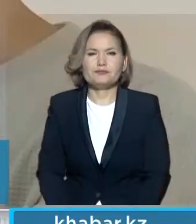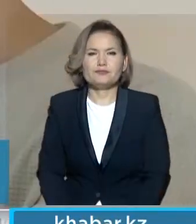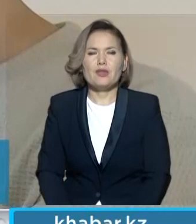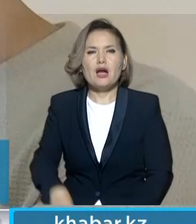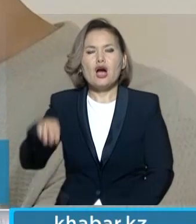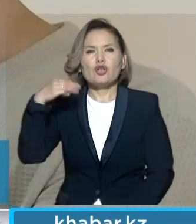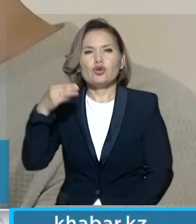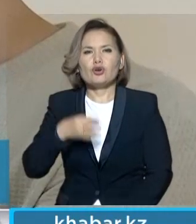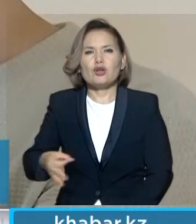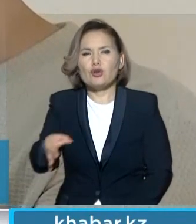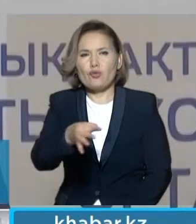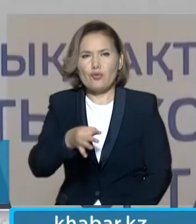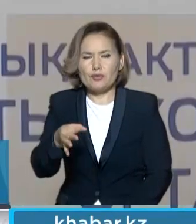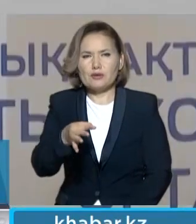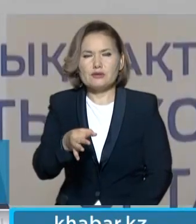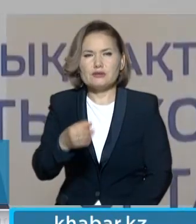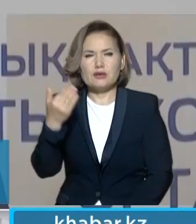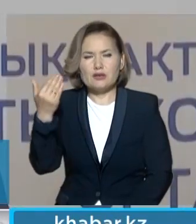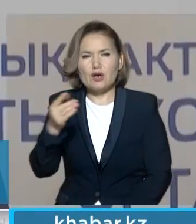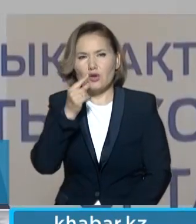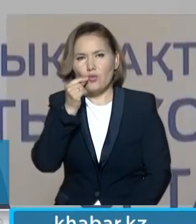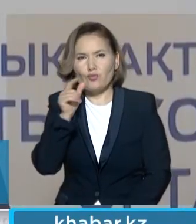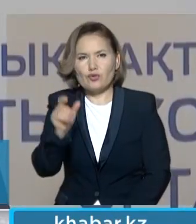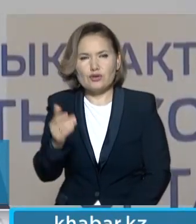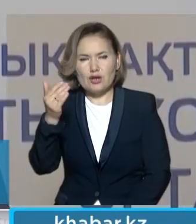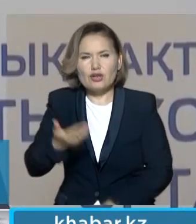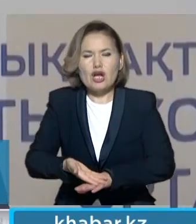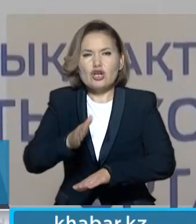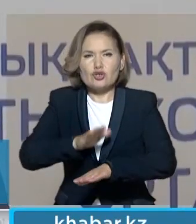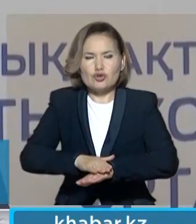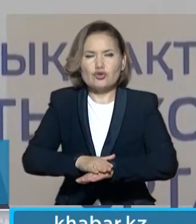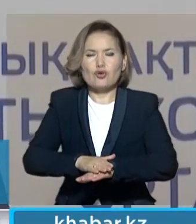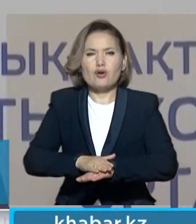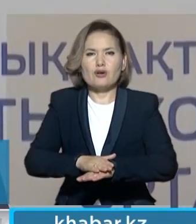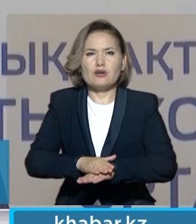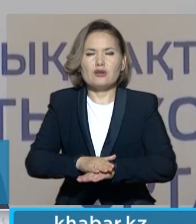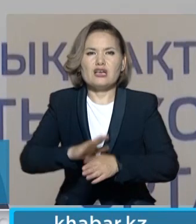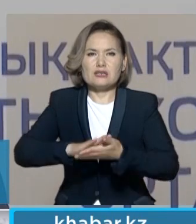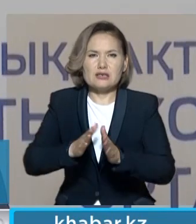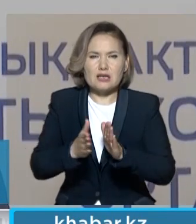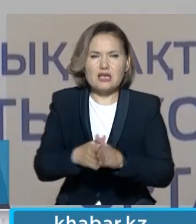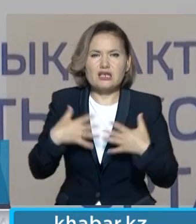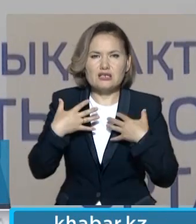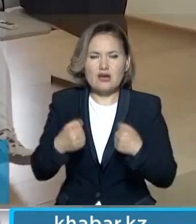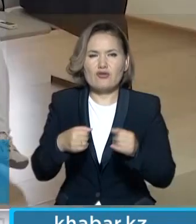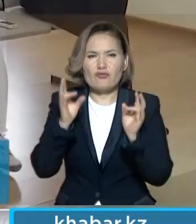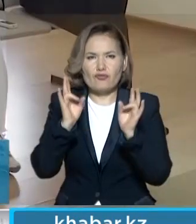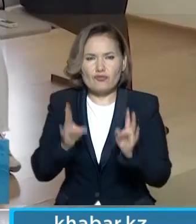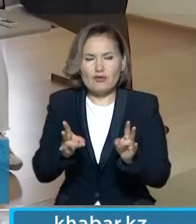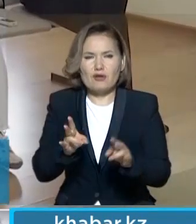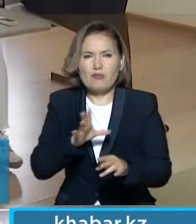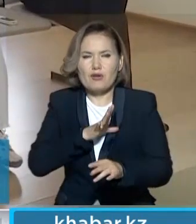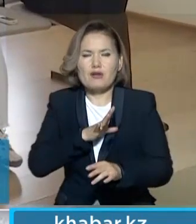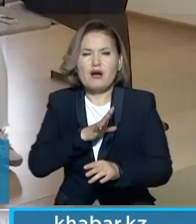Түркістан облысының тұрғыны, ол өте ауыр жағдайда түсіп бізге науқас қаза болды. Өте